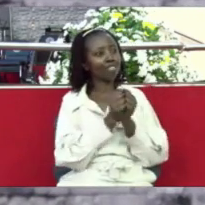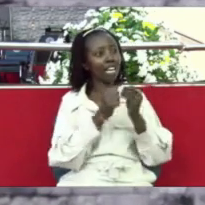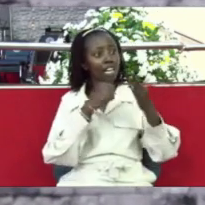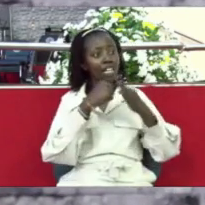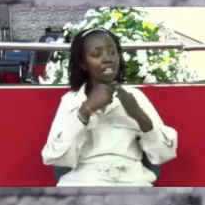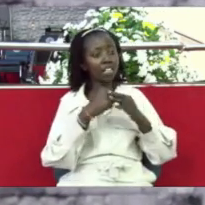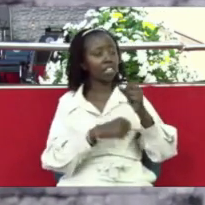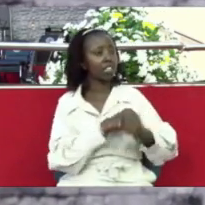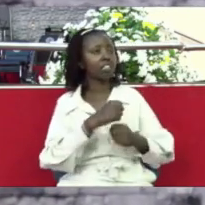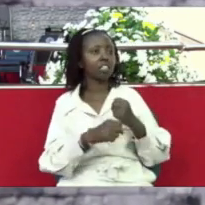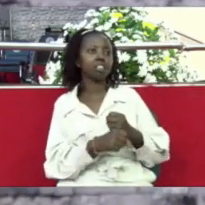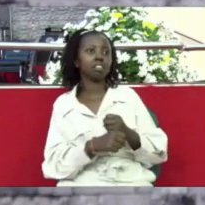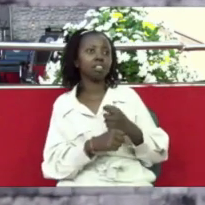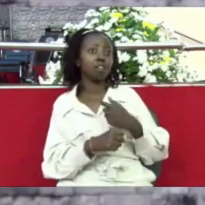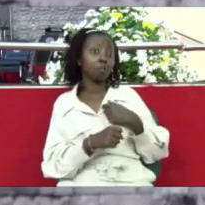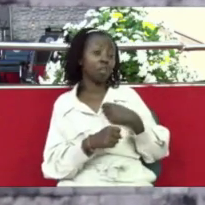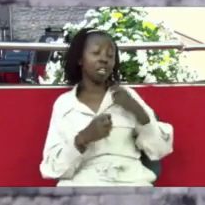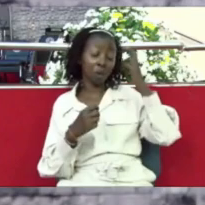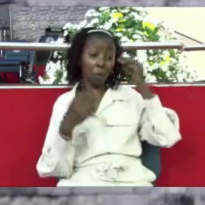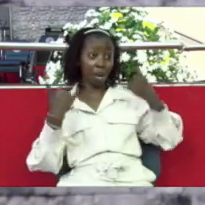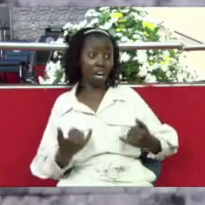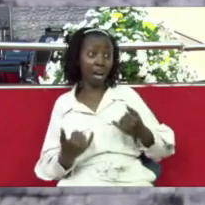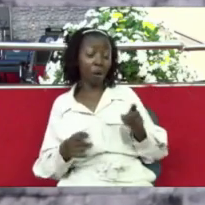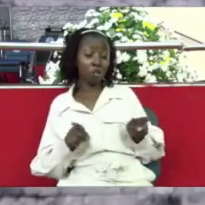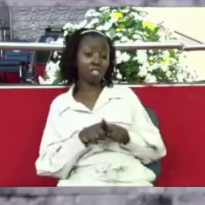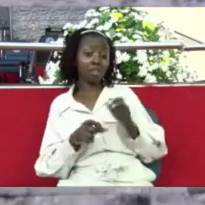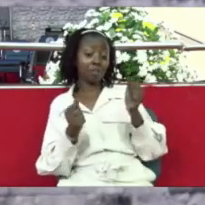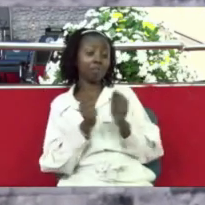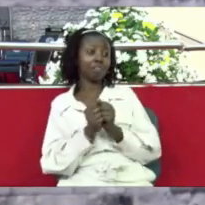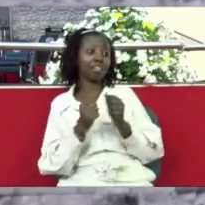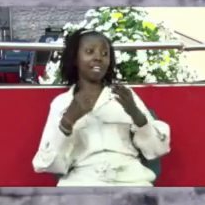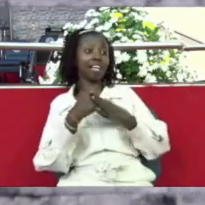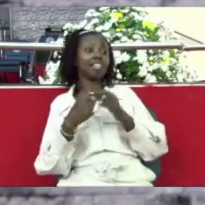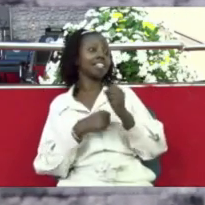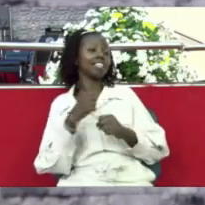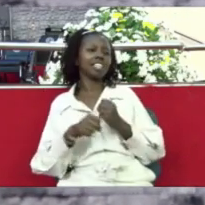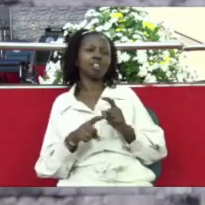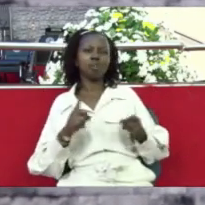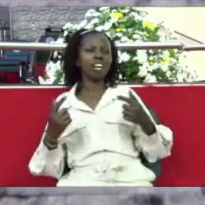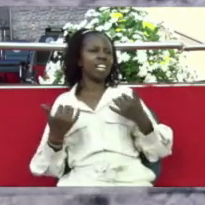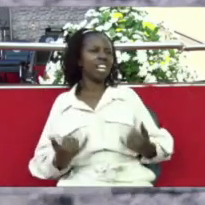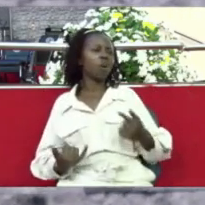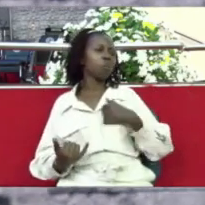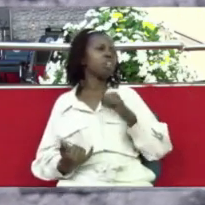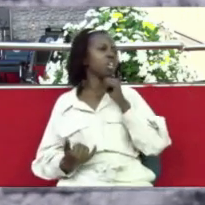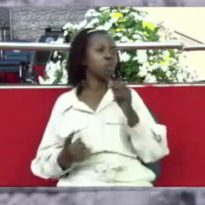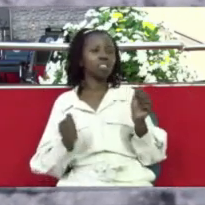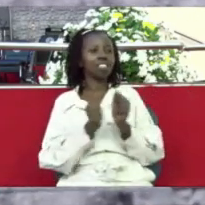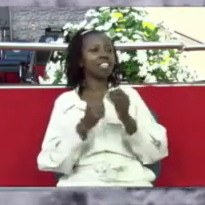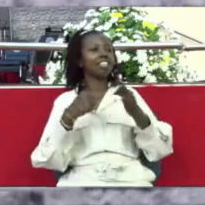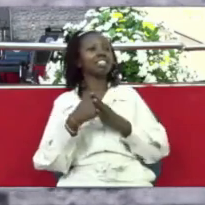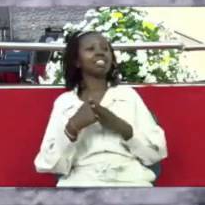Now I know I look 18. Najua kwamba naonekana kuwa na miaka 18. But I am not 18. Lakini sina miaka 18 tena. However,